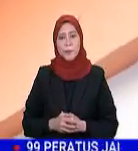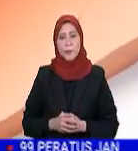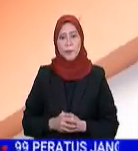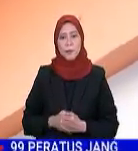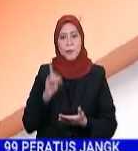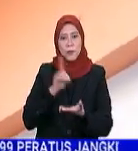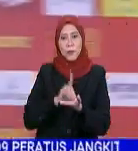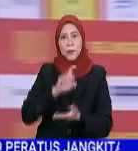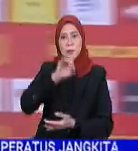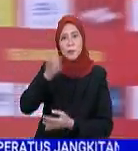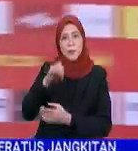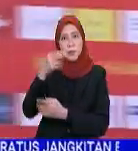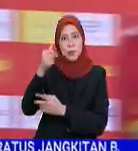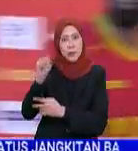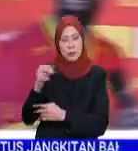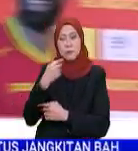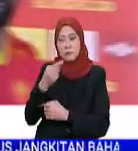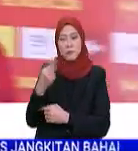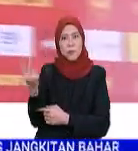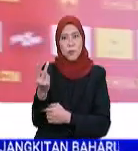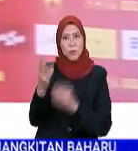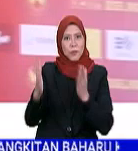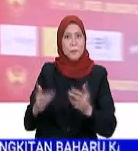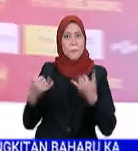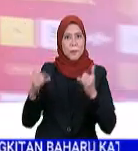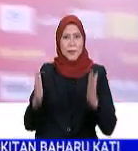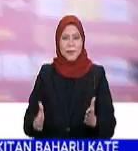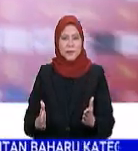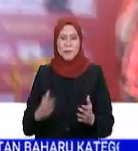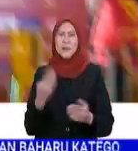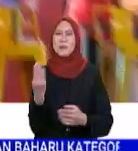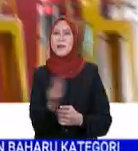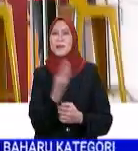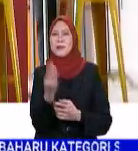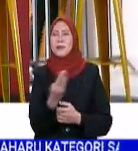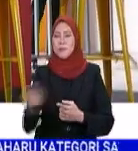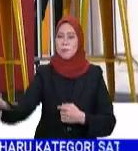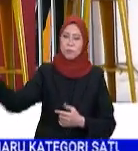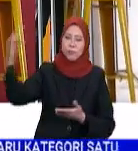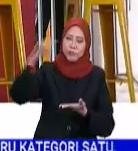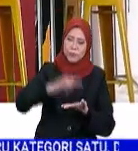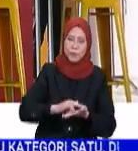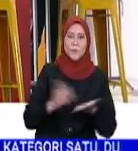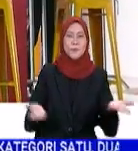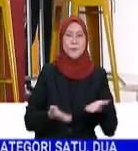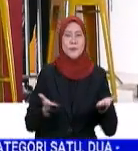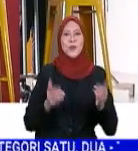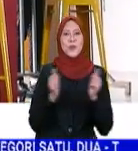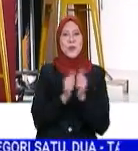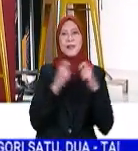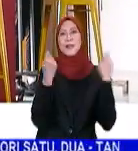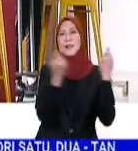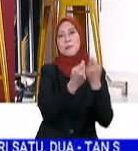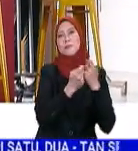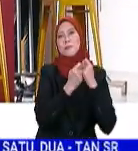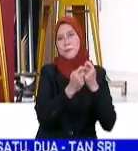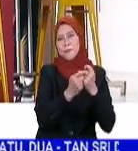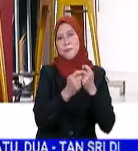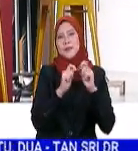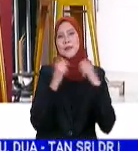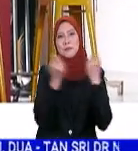Jelas Dr. Johan lagi, kedua-dua pemain ini tidak asing di Malaysia kerana beberapa kali ke sini bersama pasukan kebangsaan Jordan.